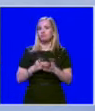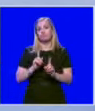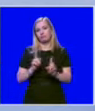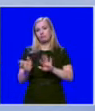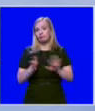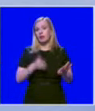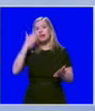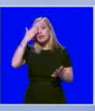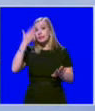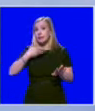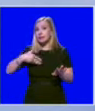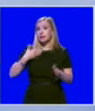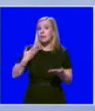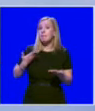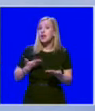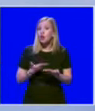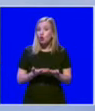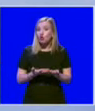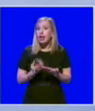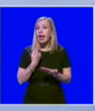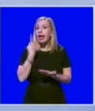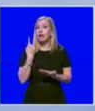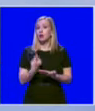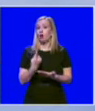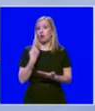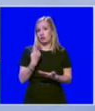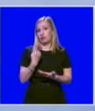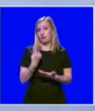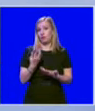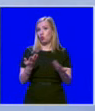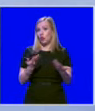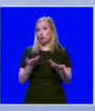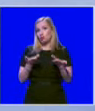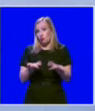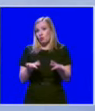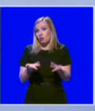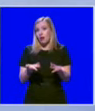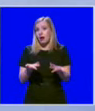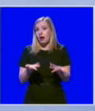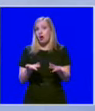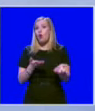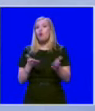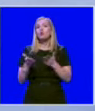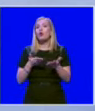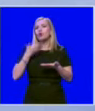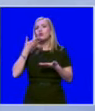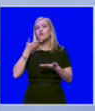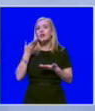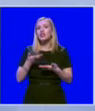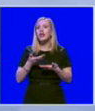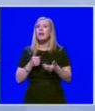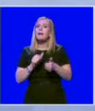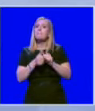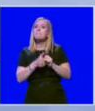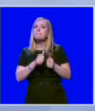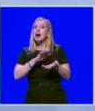е, че ние сме предложили единствено нещо и то е това. Относно твърдението, че машините